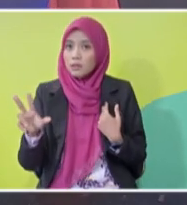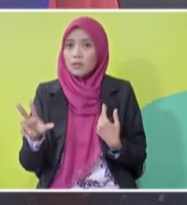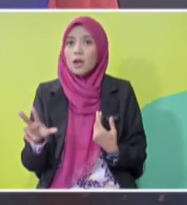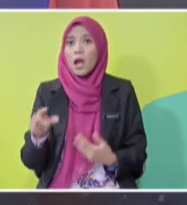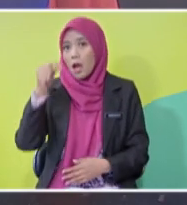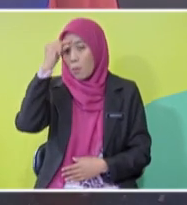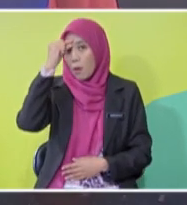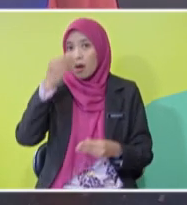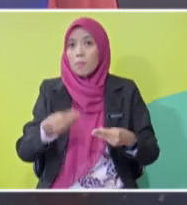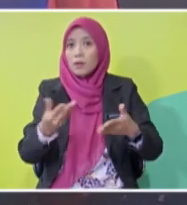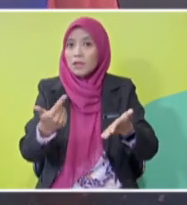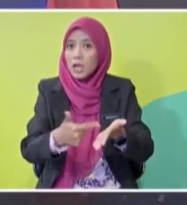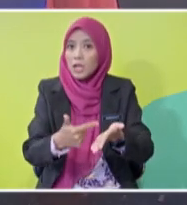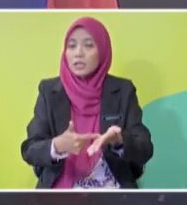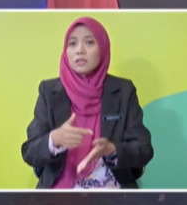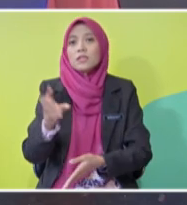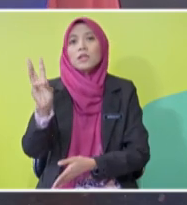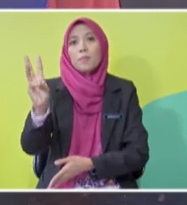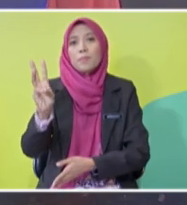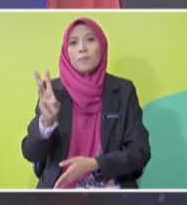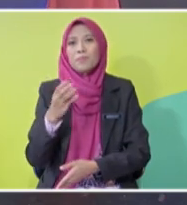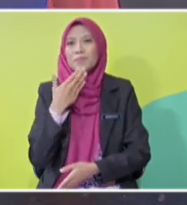Terima kasih ya bang ya